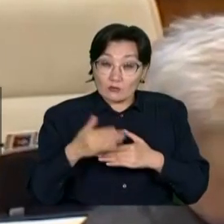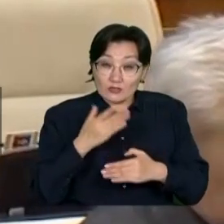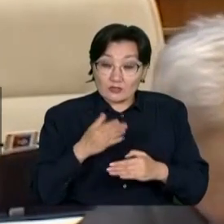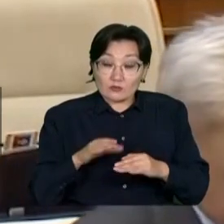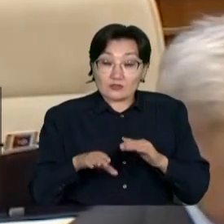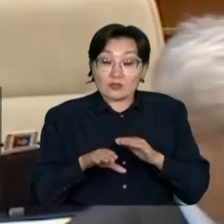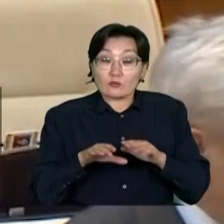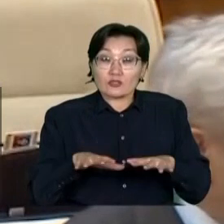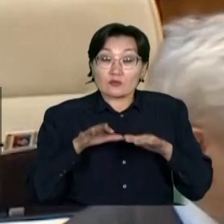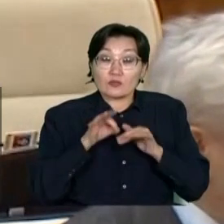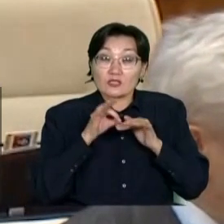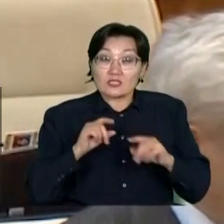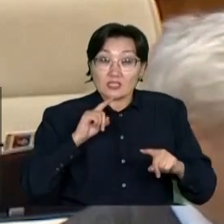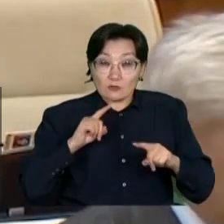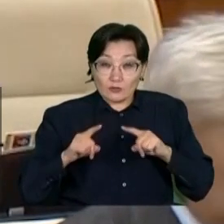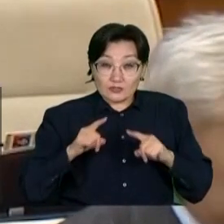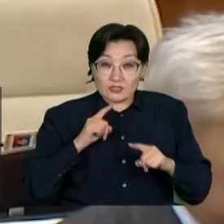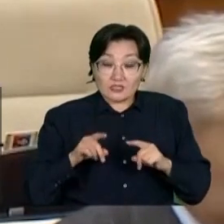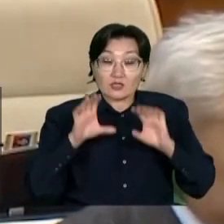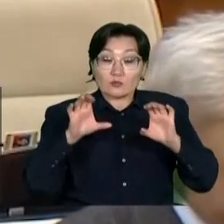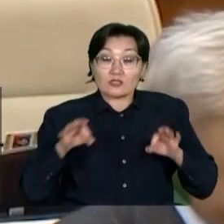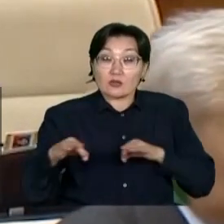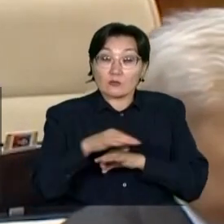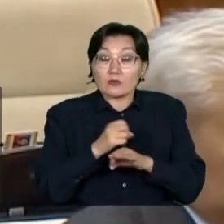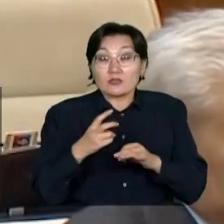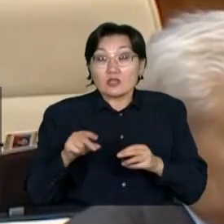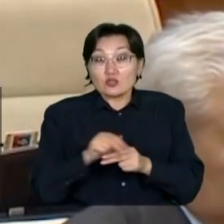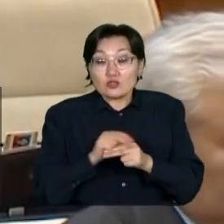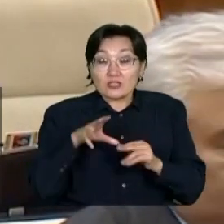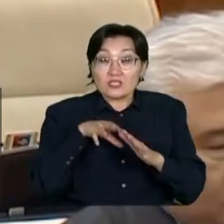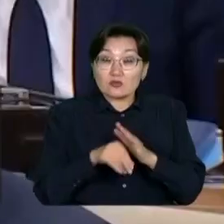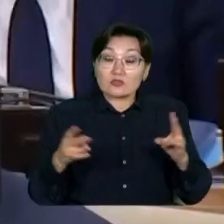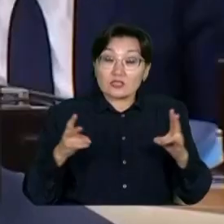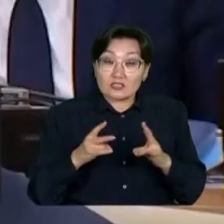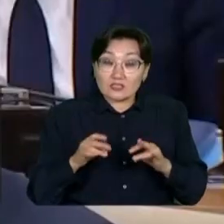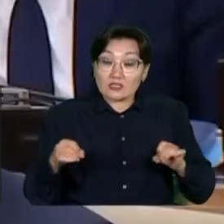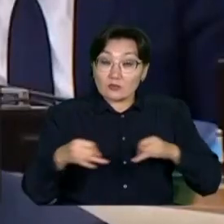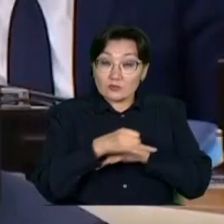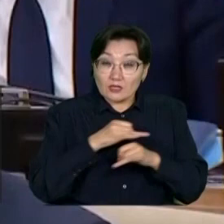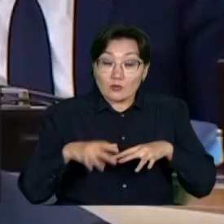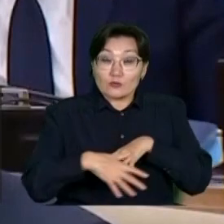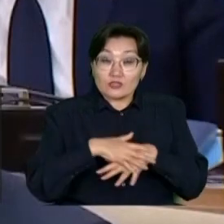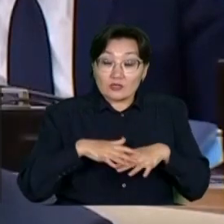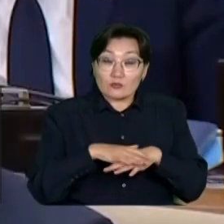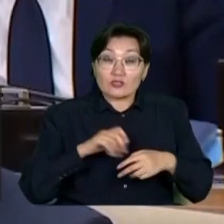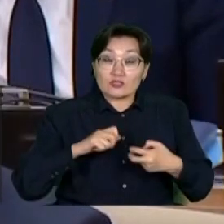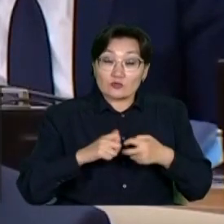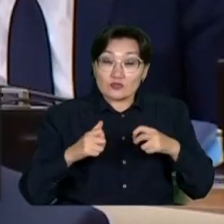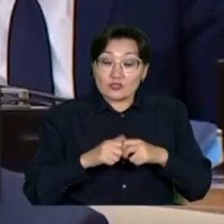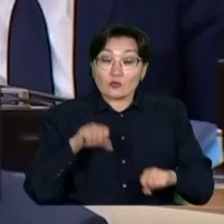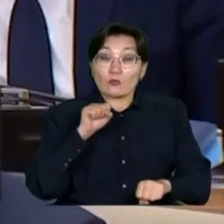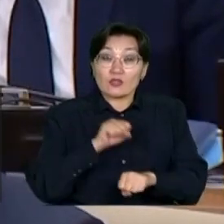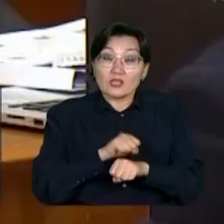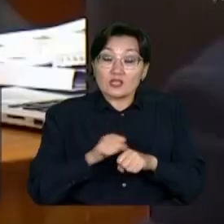Мәжіліс қабырғасында өткен үкімет сағатында заң жобасына бірқатар өзгеріс енгізу қажеттігі айтылды. Қоғамдағы кесел елдің жолын кесу